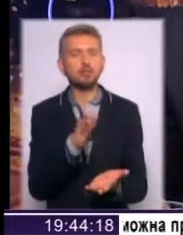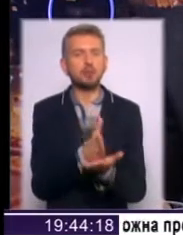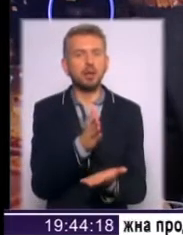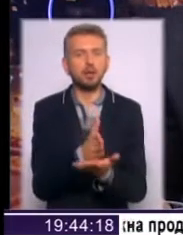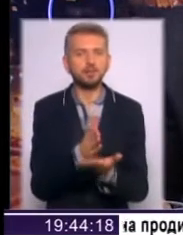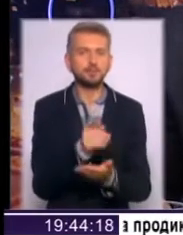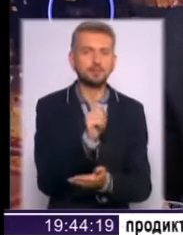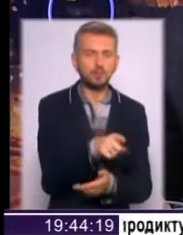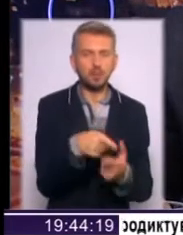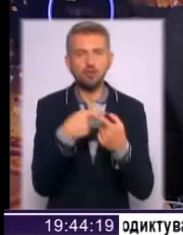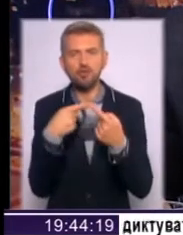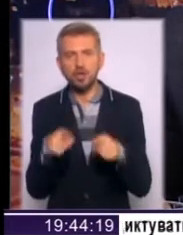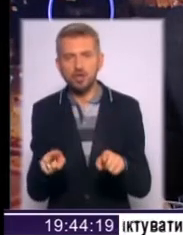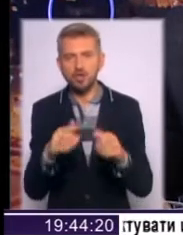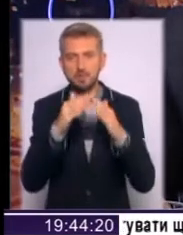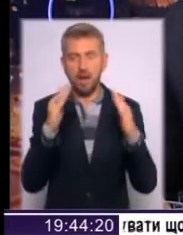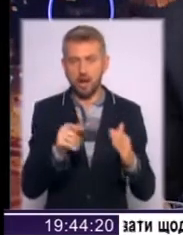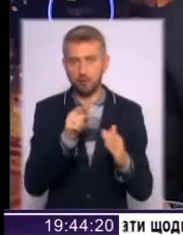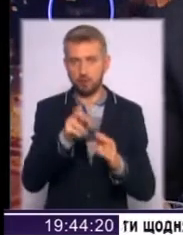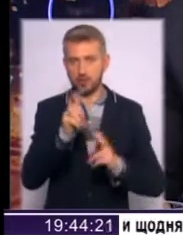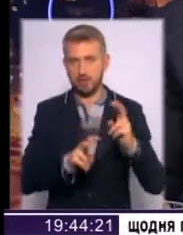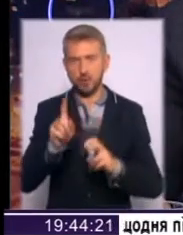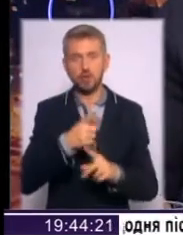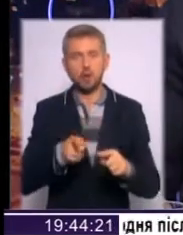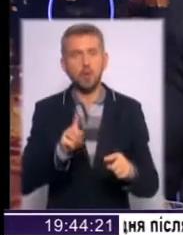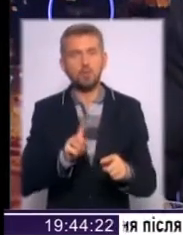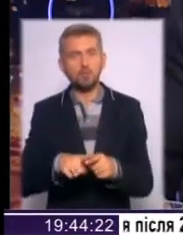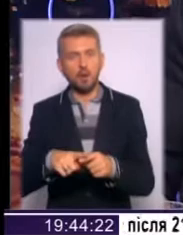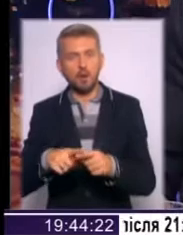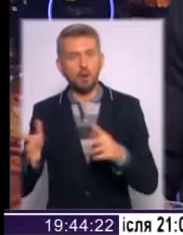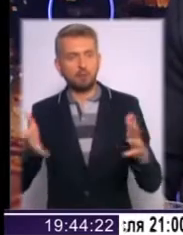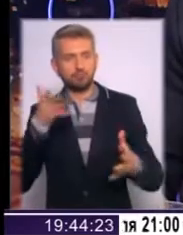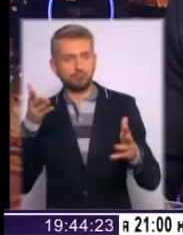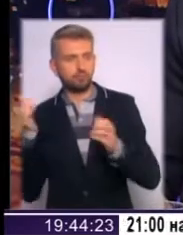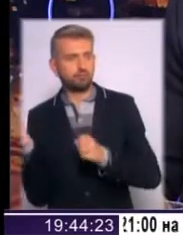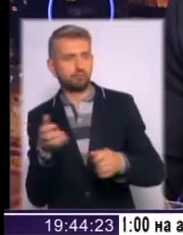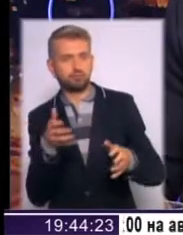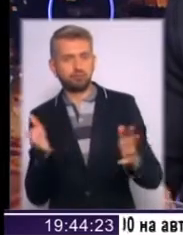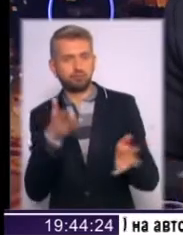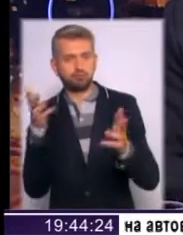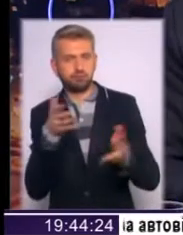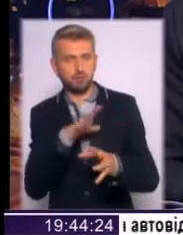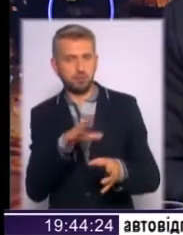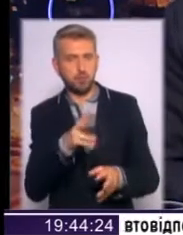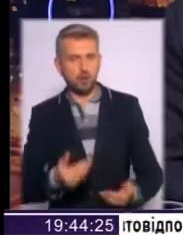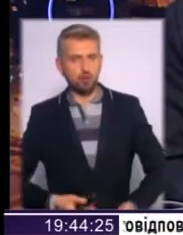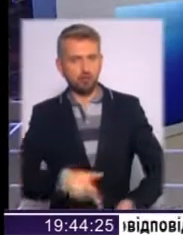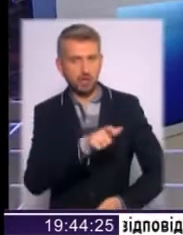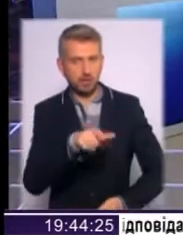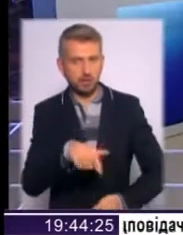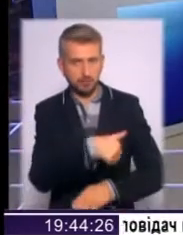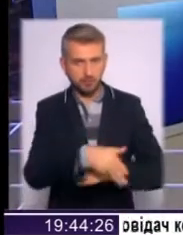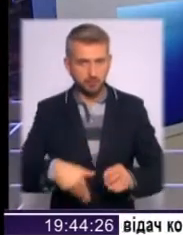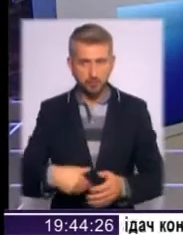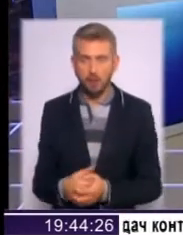чи інший барак, в цьому заводі, щоб це не дуло на життєві квартали. Ваші слова, да, я не знаю, кому б там в